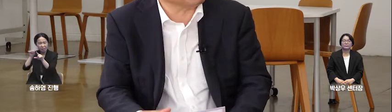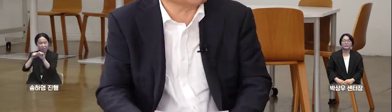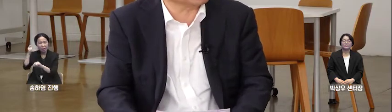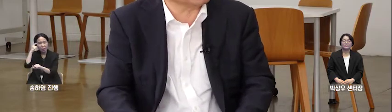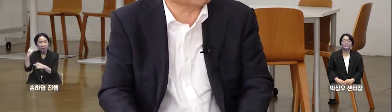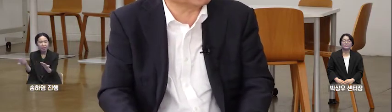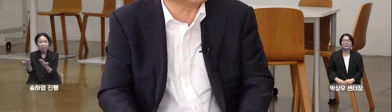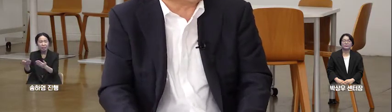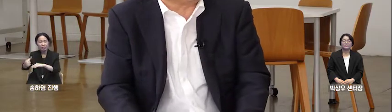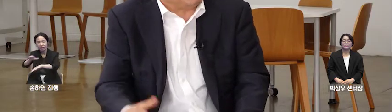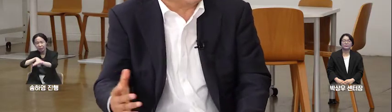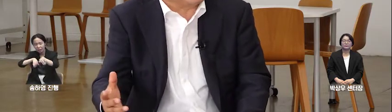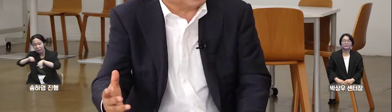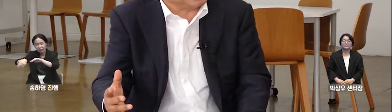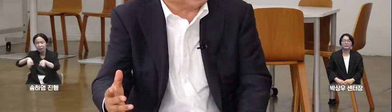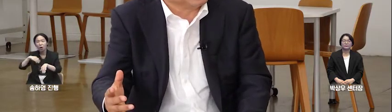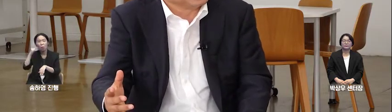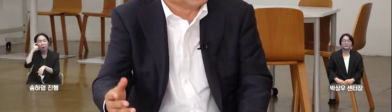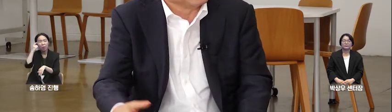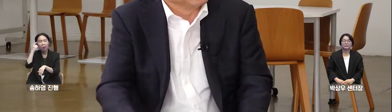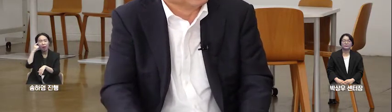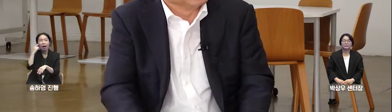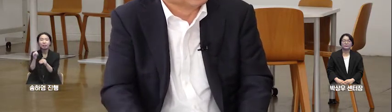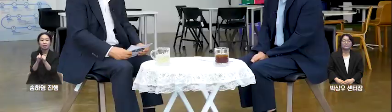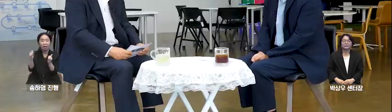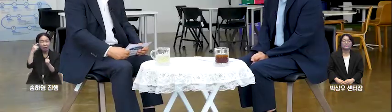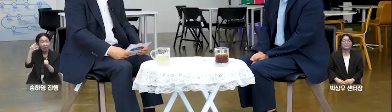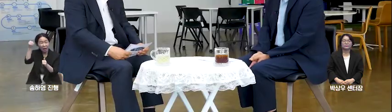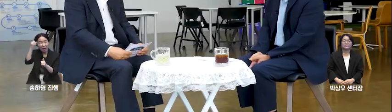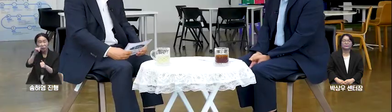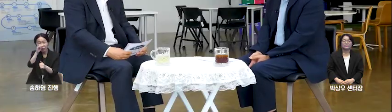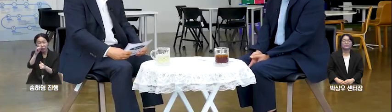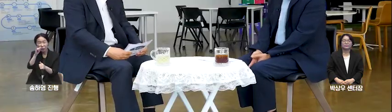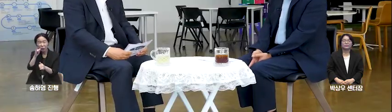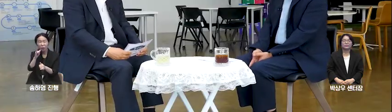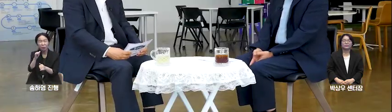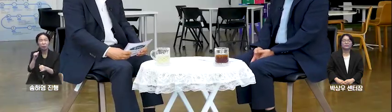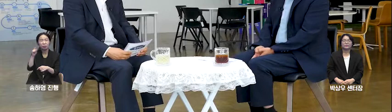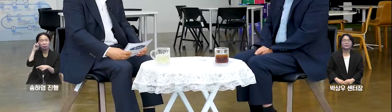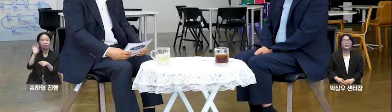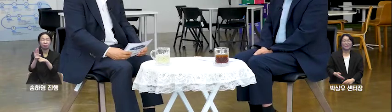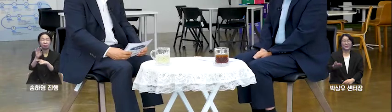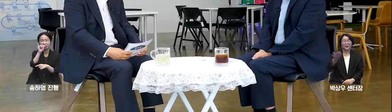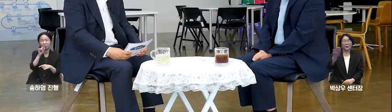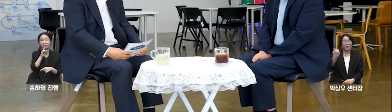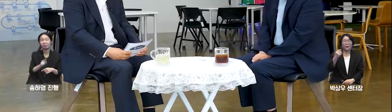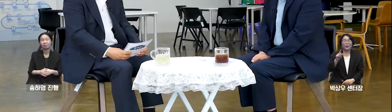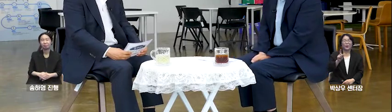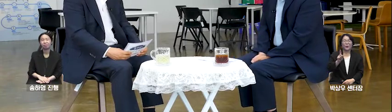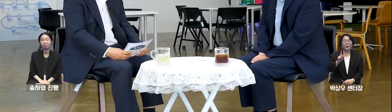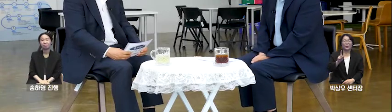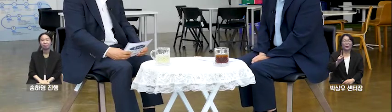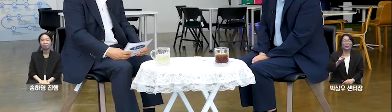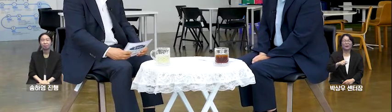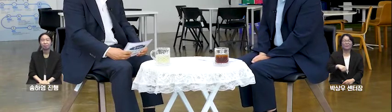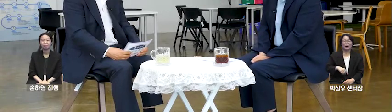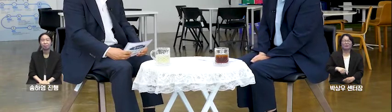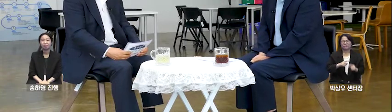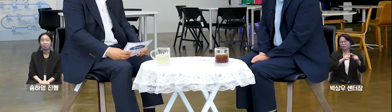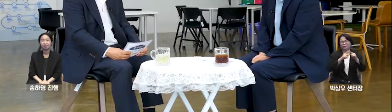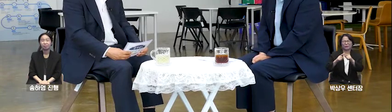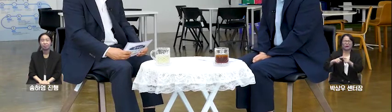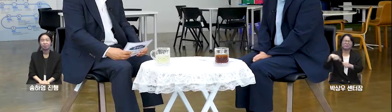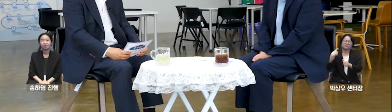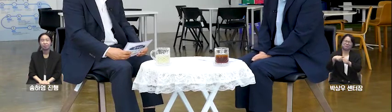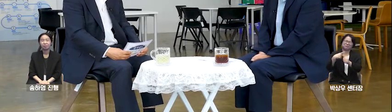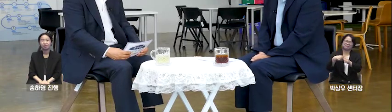잡고 막 못 살겠구나 하는 사람은 불편할 것 같아. 그런 것도 좀 느꼈어요. 이제는 어떻게 보면 이제 무조건적인 비판이나